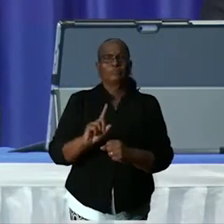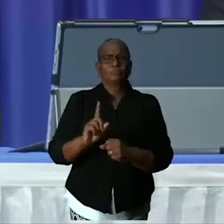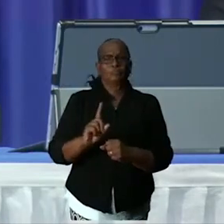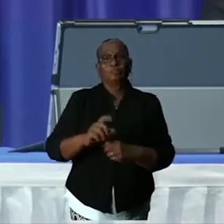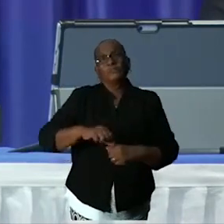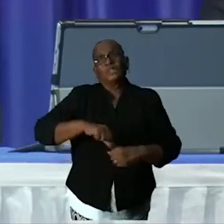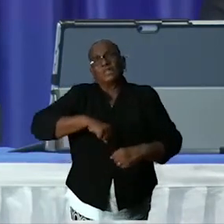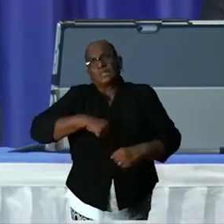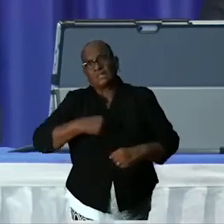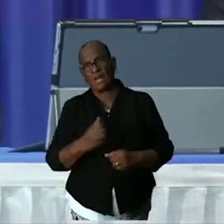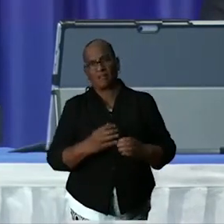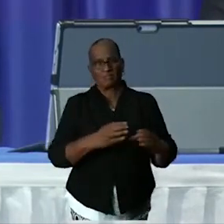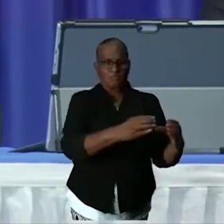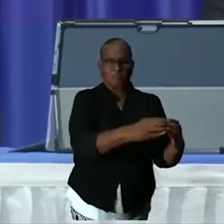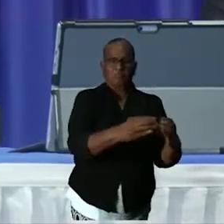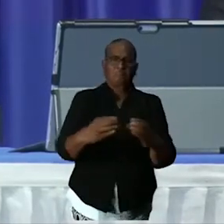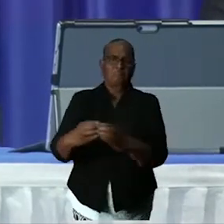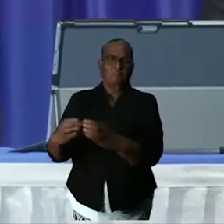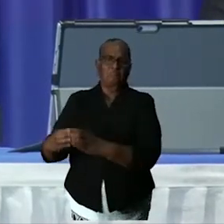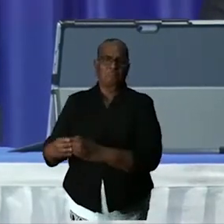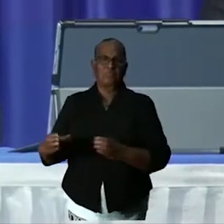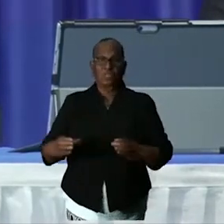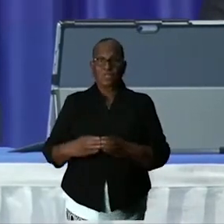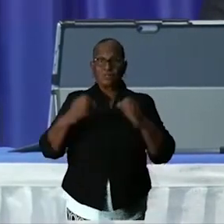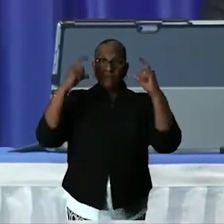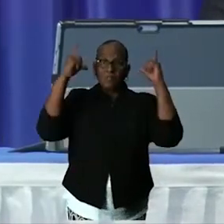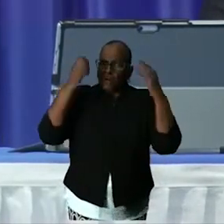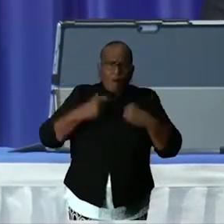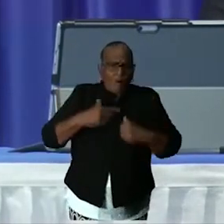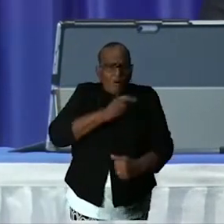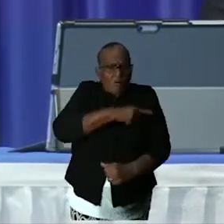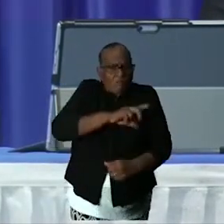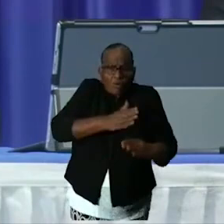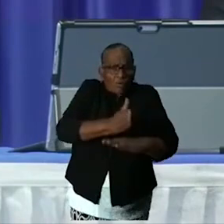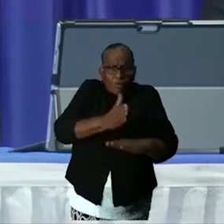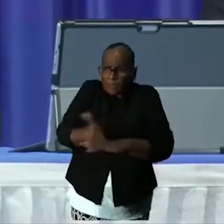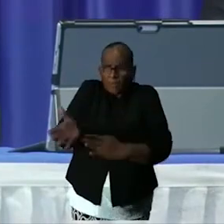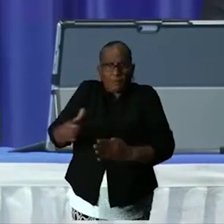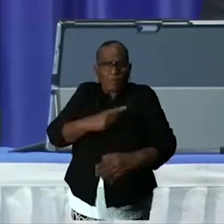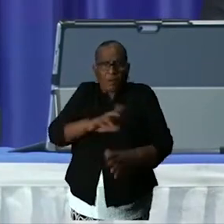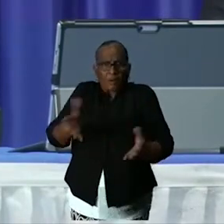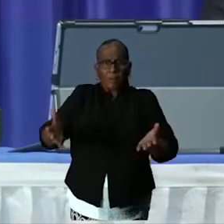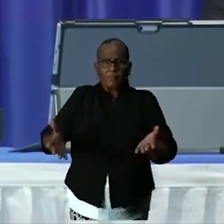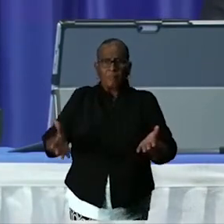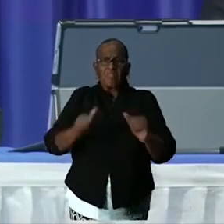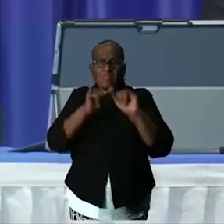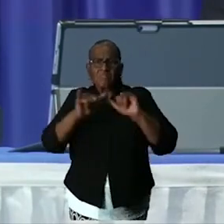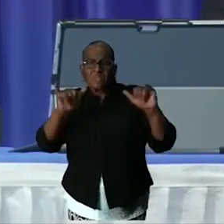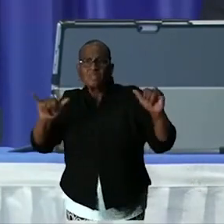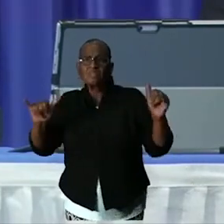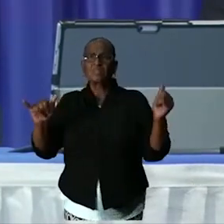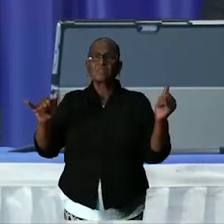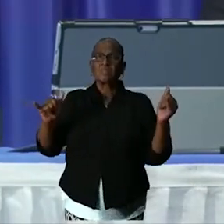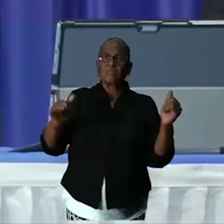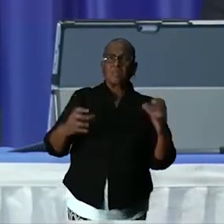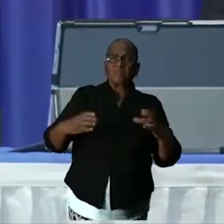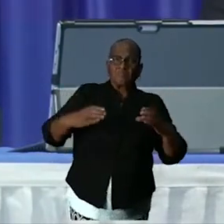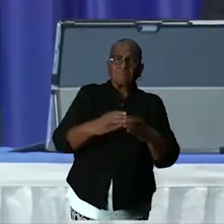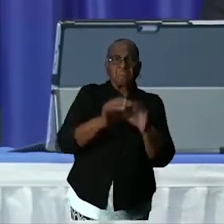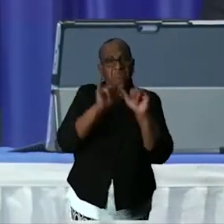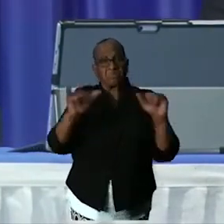en zelf delen van de samenleving gewoon doorgaan. Met het feesten, met